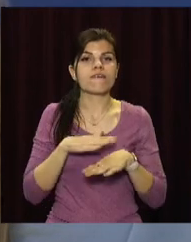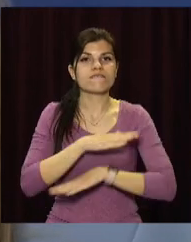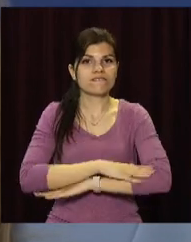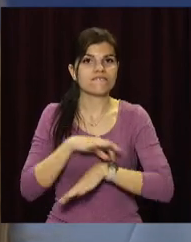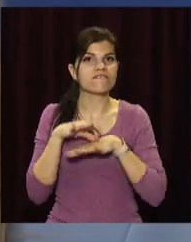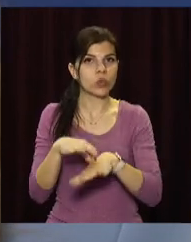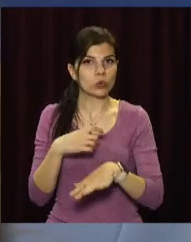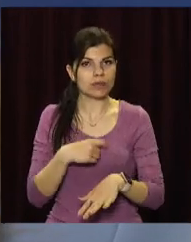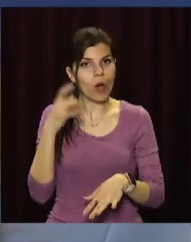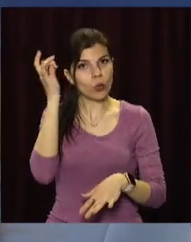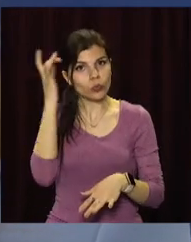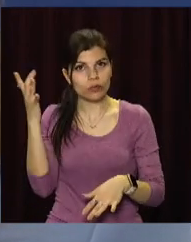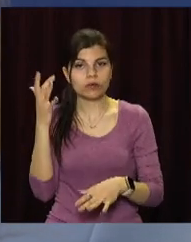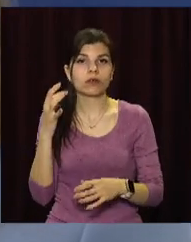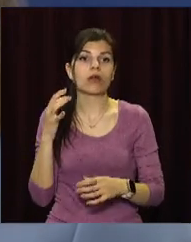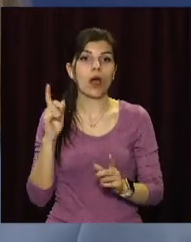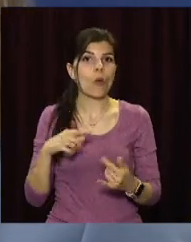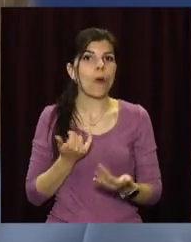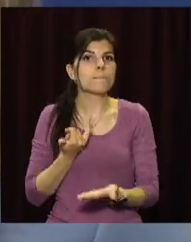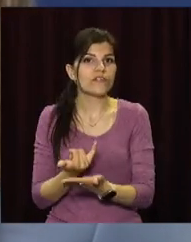а які